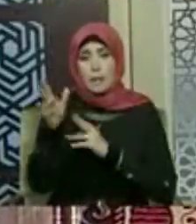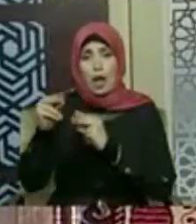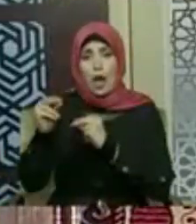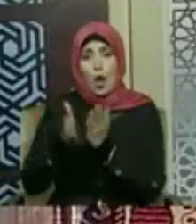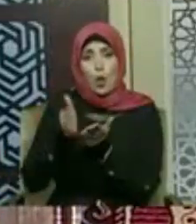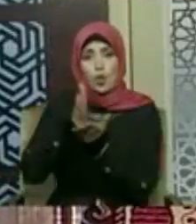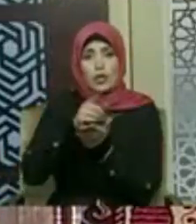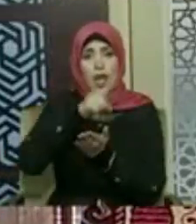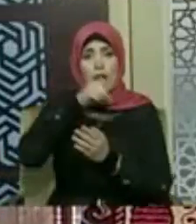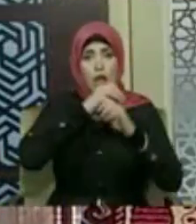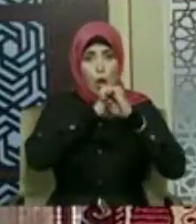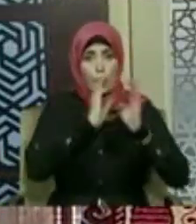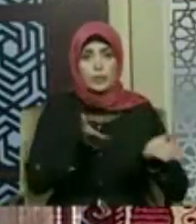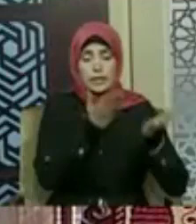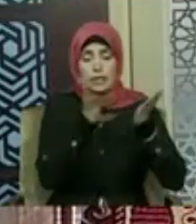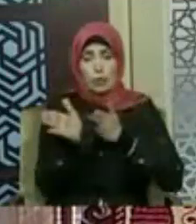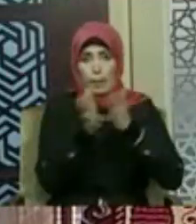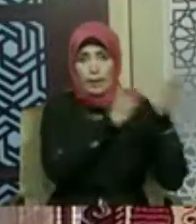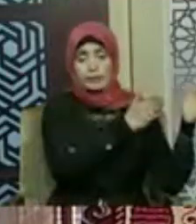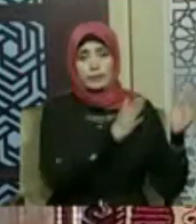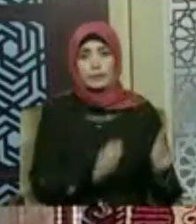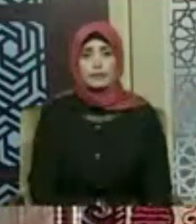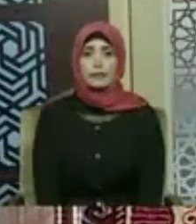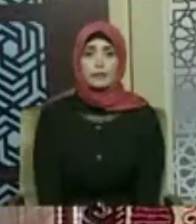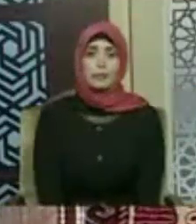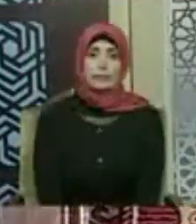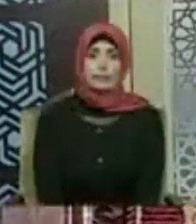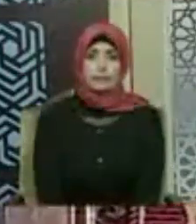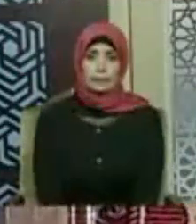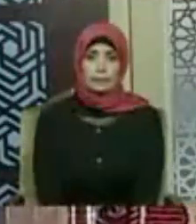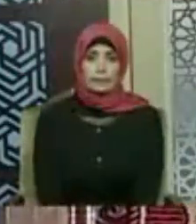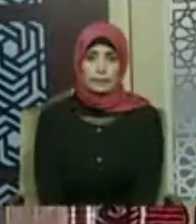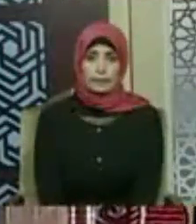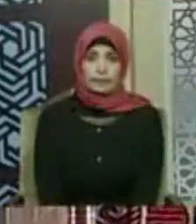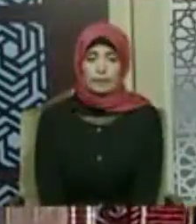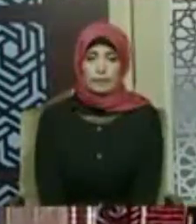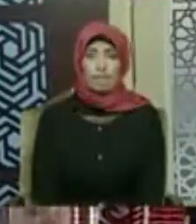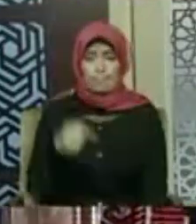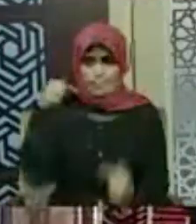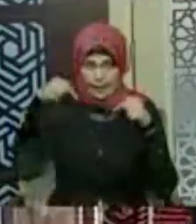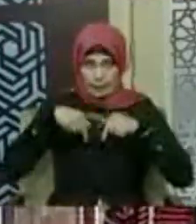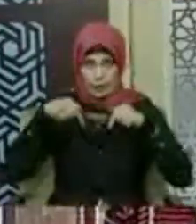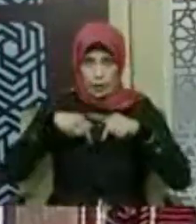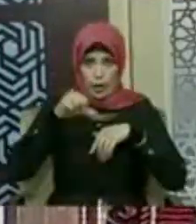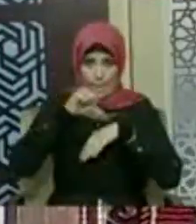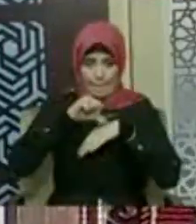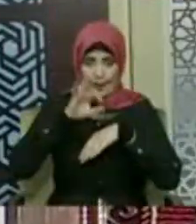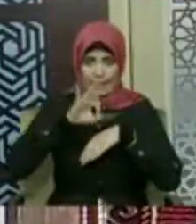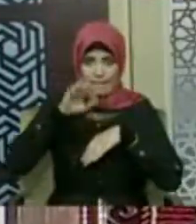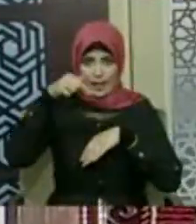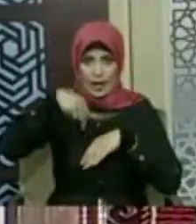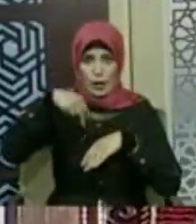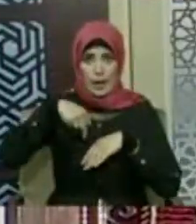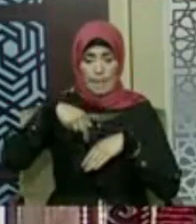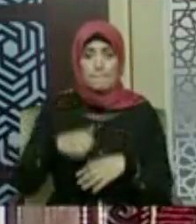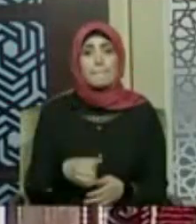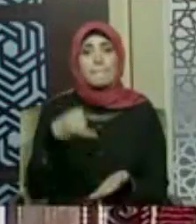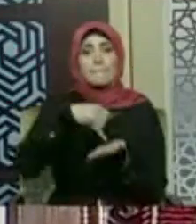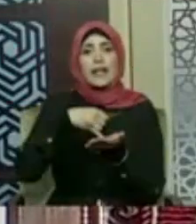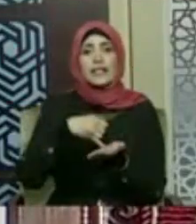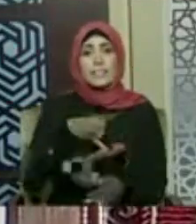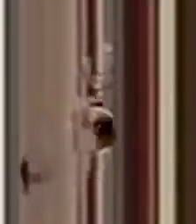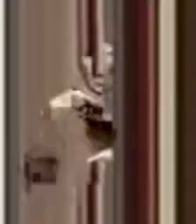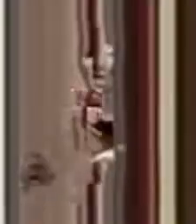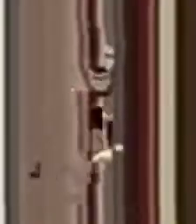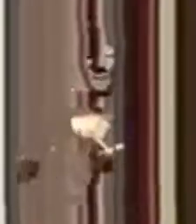هداه إلى يوم الدين وبعد. فمن هنا، من مدينة